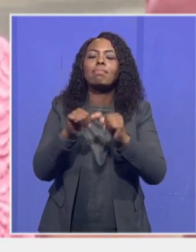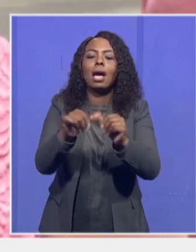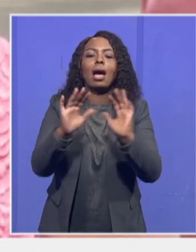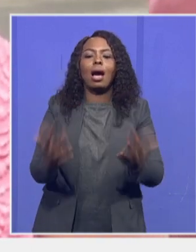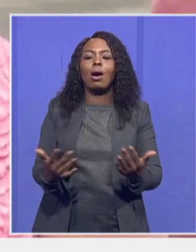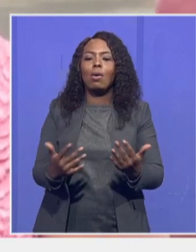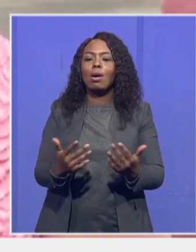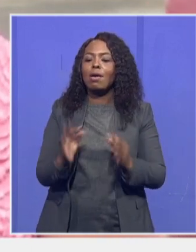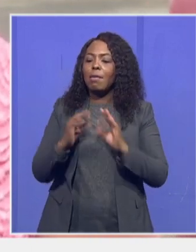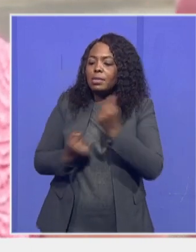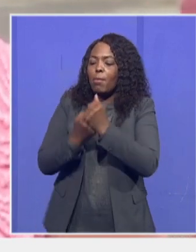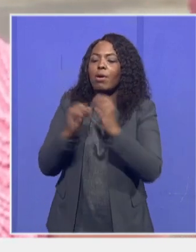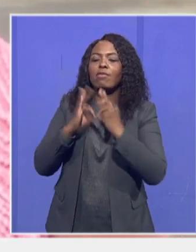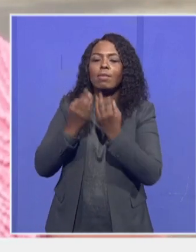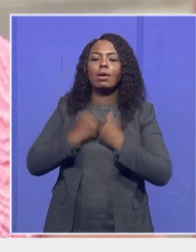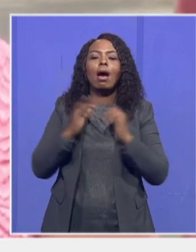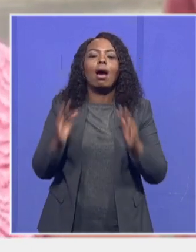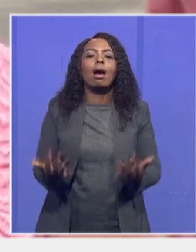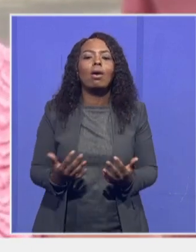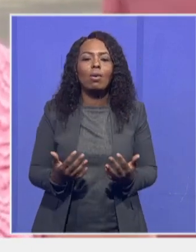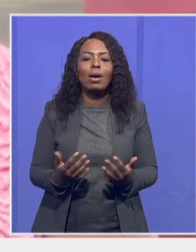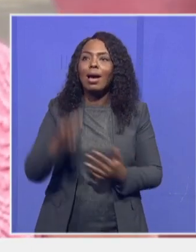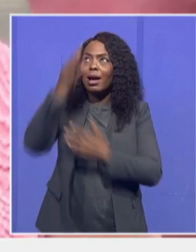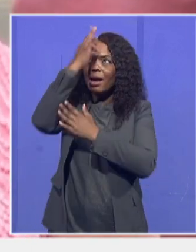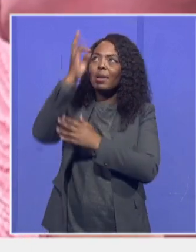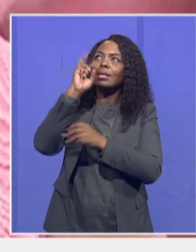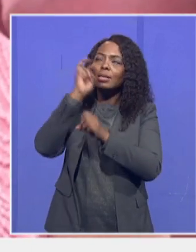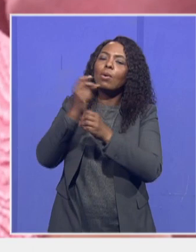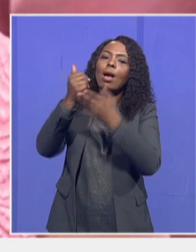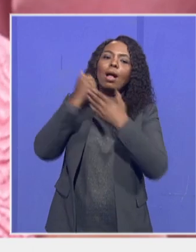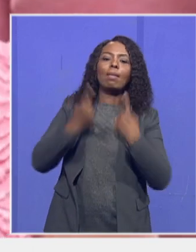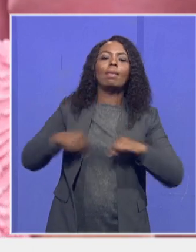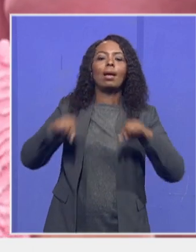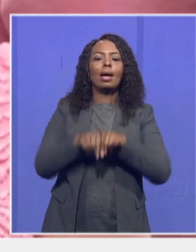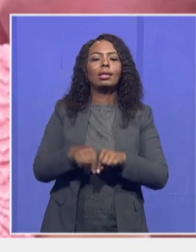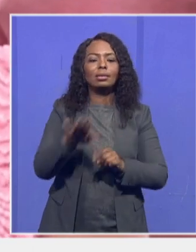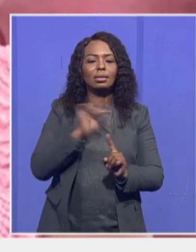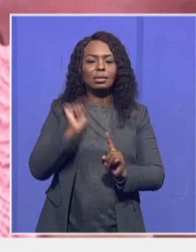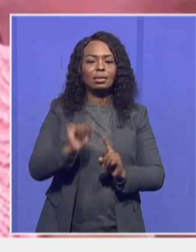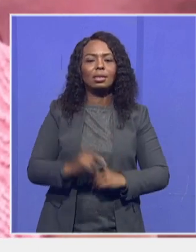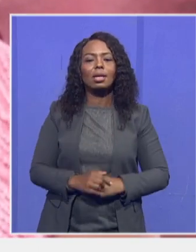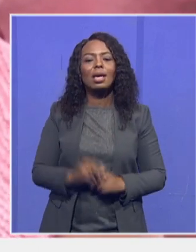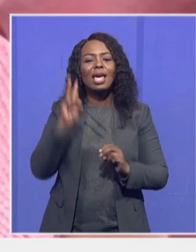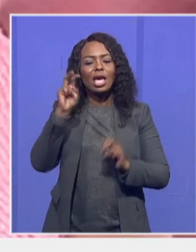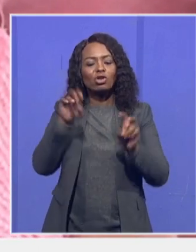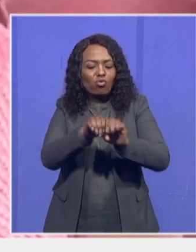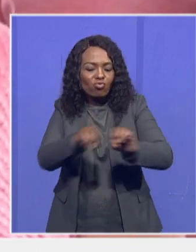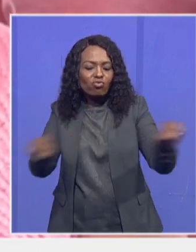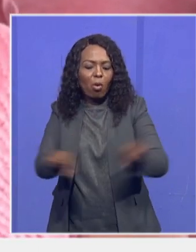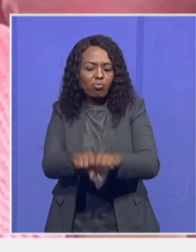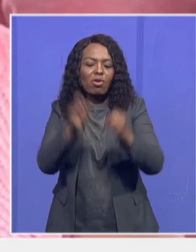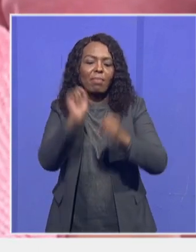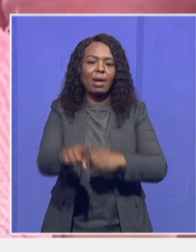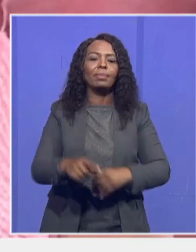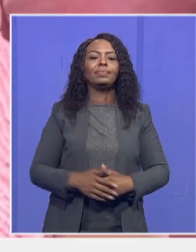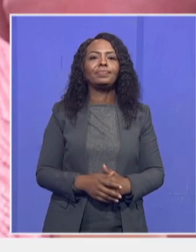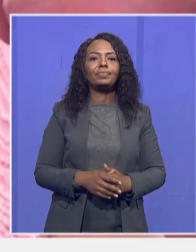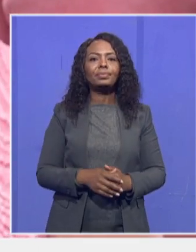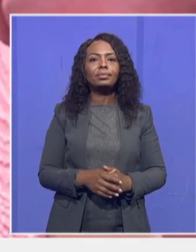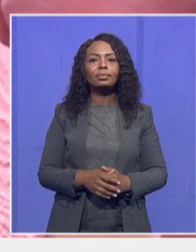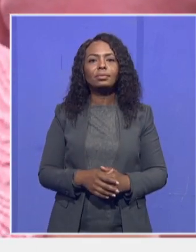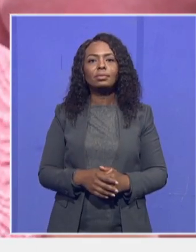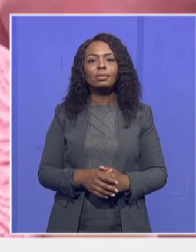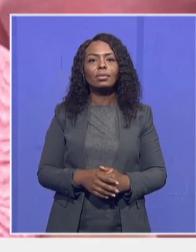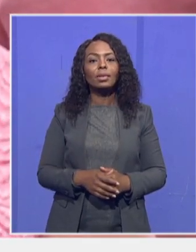yabo. So government nayo akabona ukuthi fantasisize kanjani kule ndawo yaseMnambithi because of drain. Mesikhuluma nezinye izakhamuzi bathi